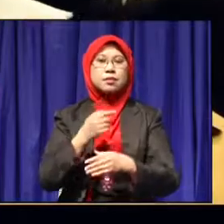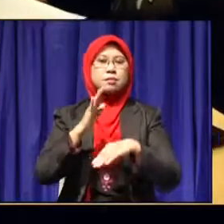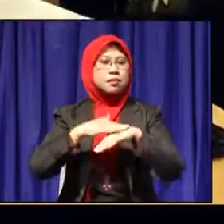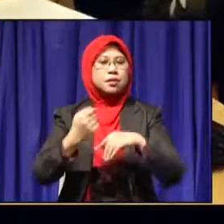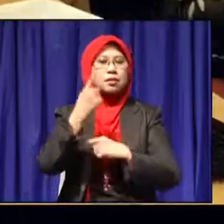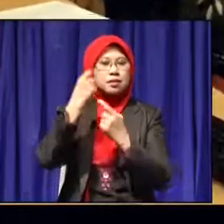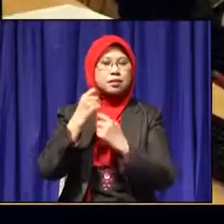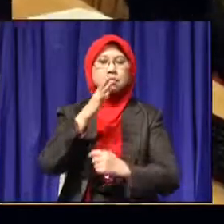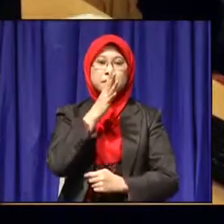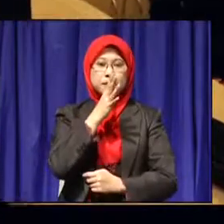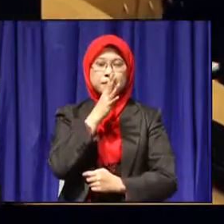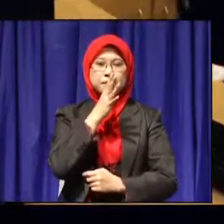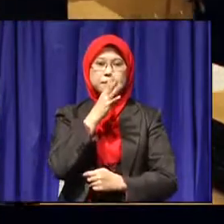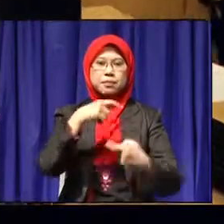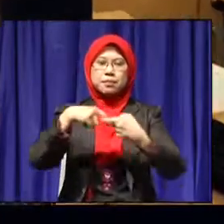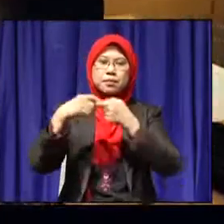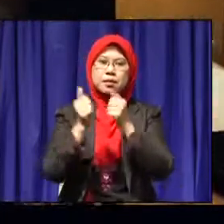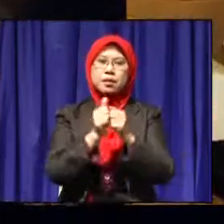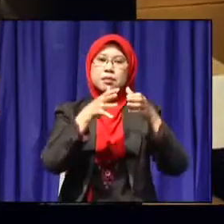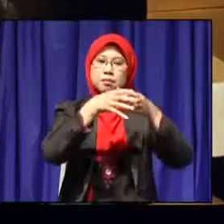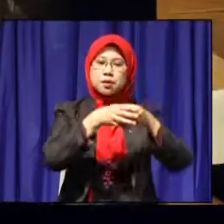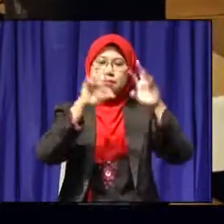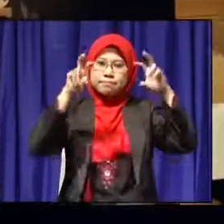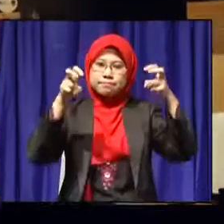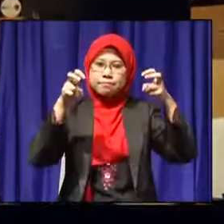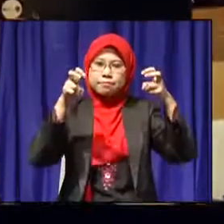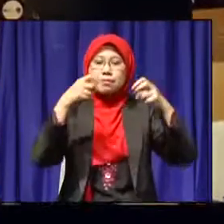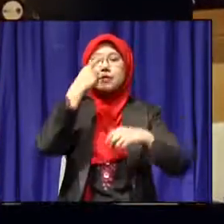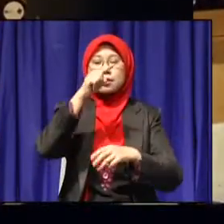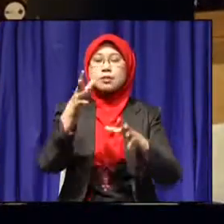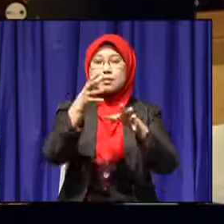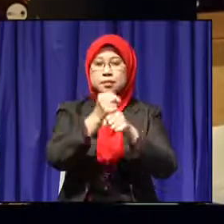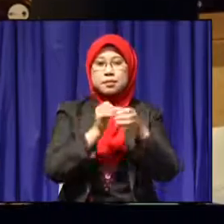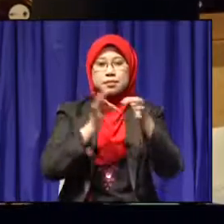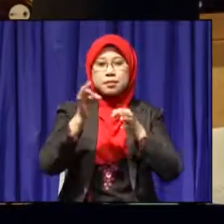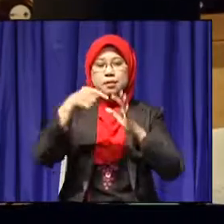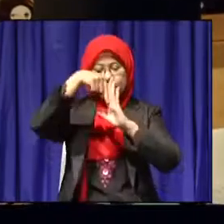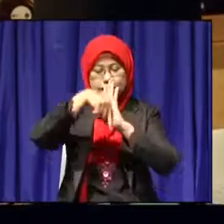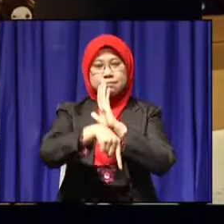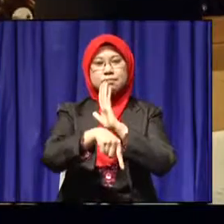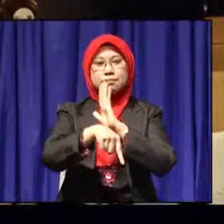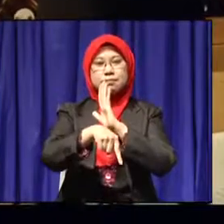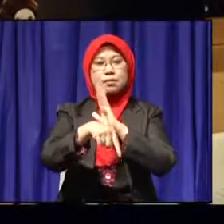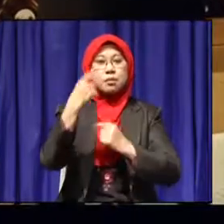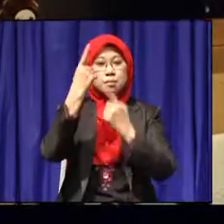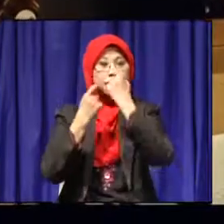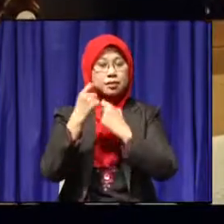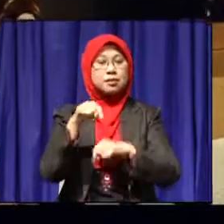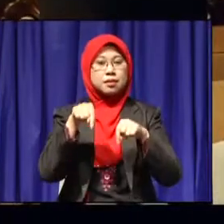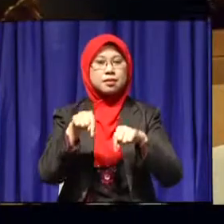ditanya oleh seorang ibu berkaitan tentang PC smartphone pada hari ini jadi untuk mendapatkan penjelasan lanjut tentang persoalan ini